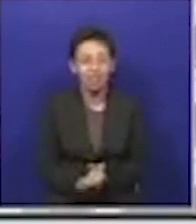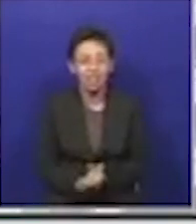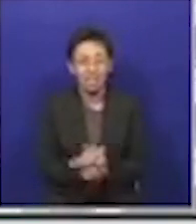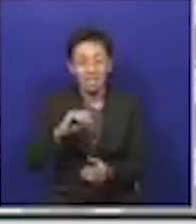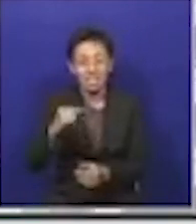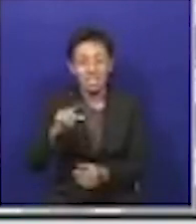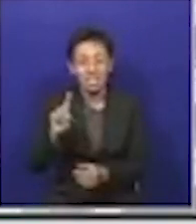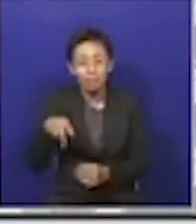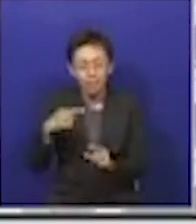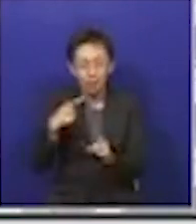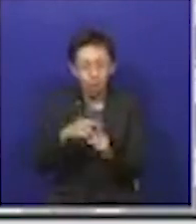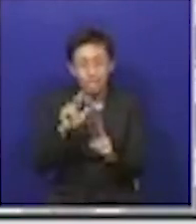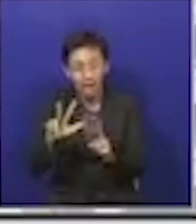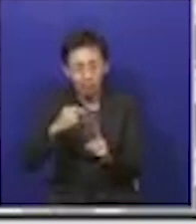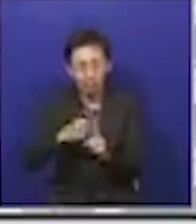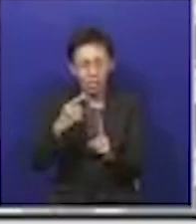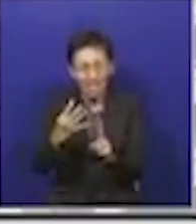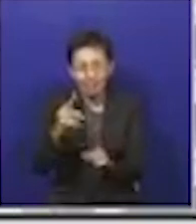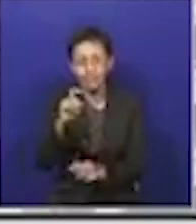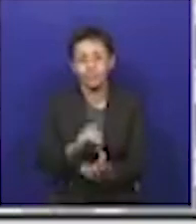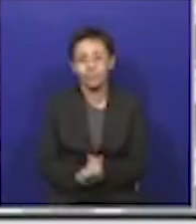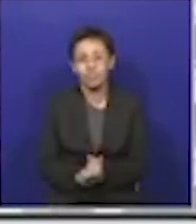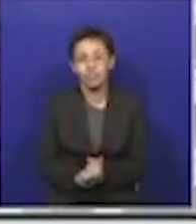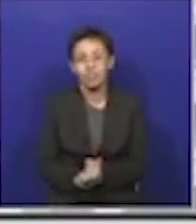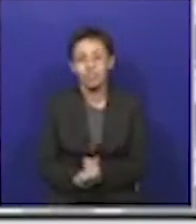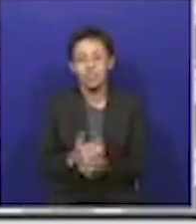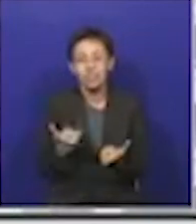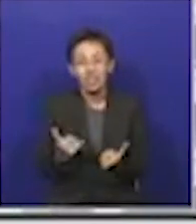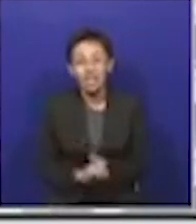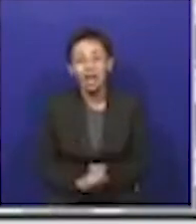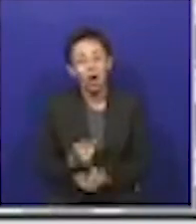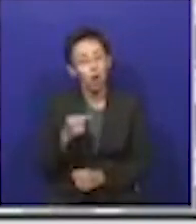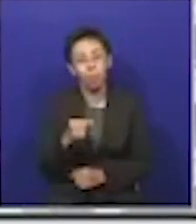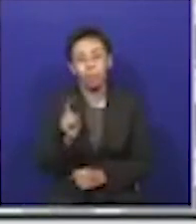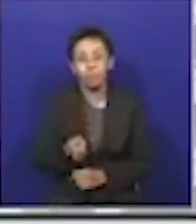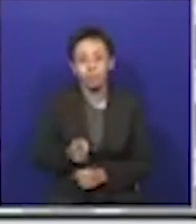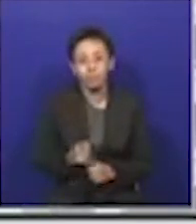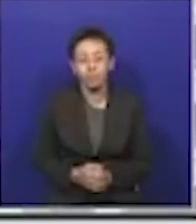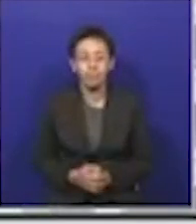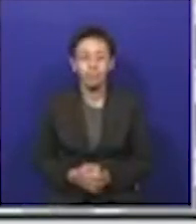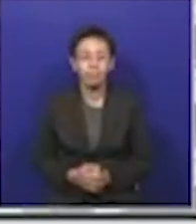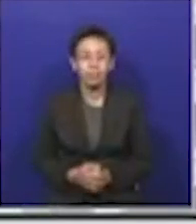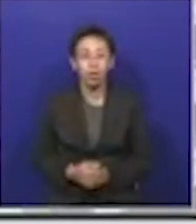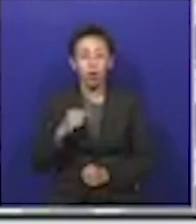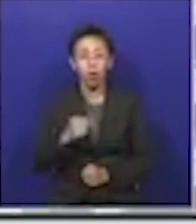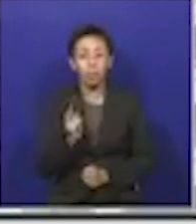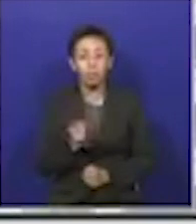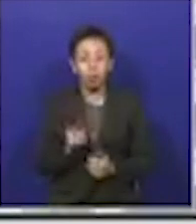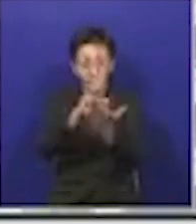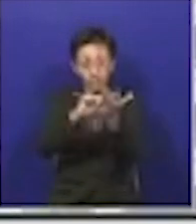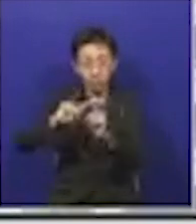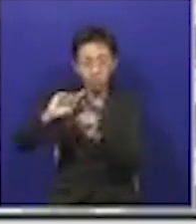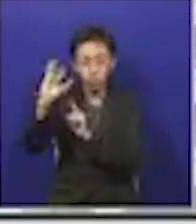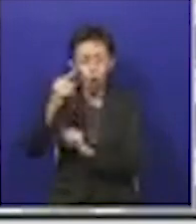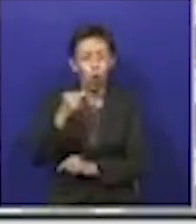4เด็ดขาดนะอย่าว่าแต่เห็นบวก3บวก4เลยนะติดลบแน่นอนนะเพราะทั้งโลกเขาก็ติดลบฮ